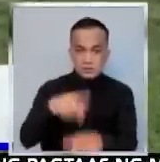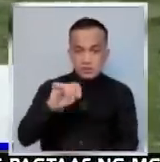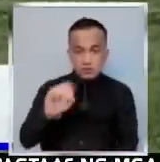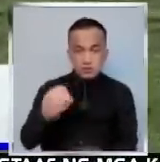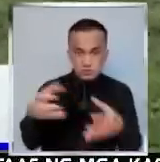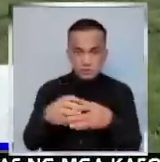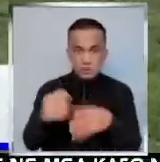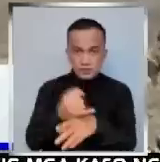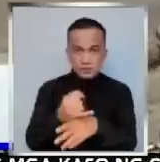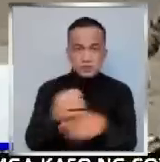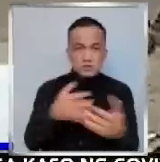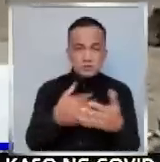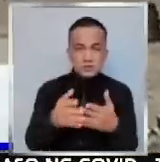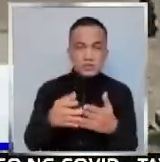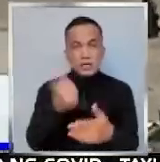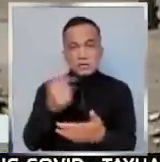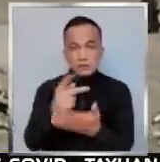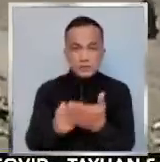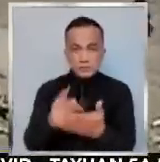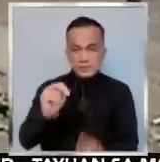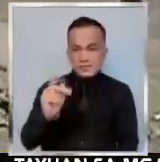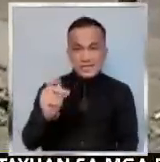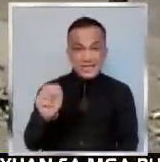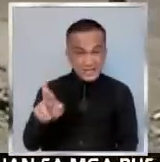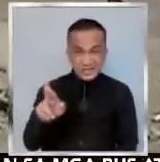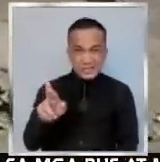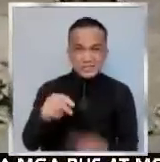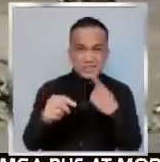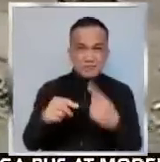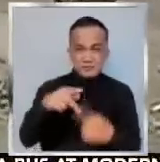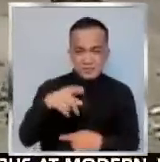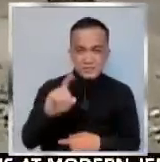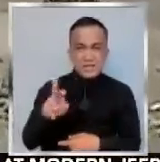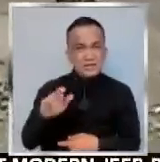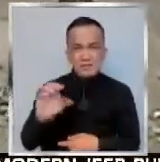ibang parte ng General Nacar ayon sa PDRRMO.